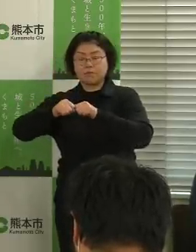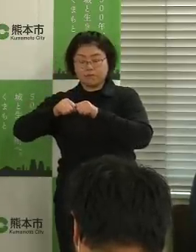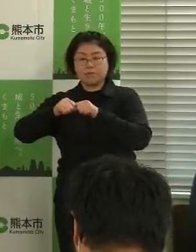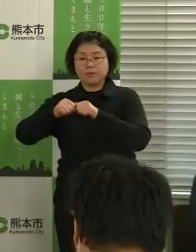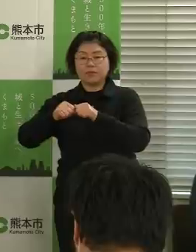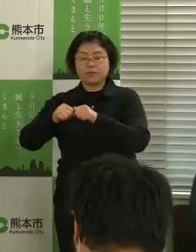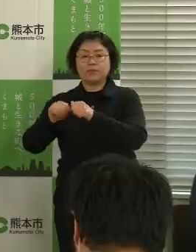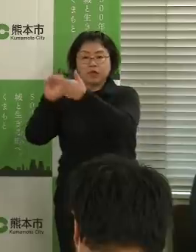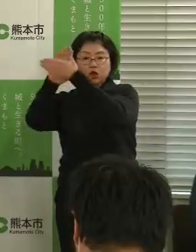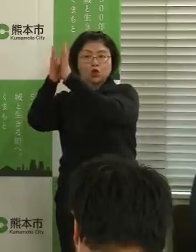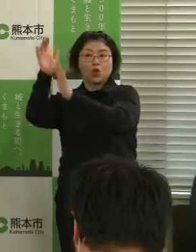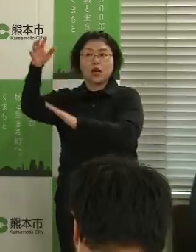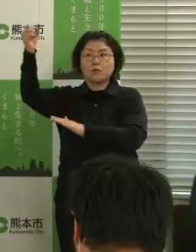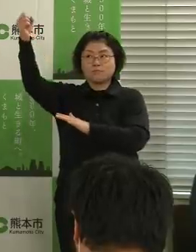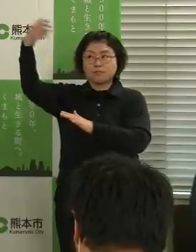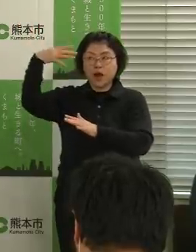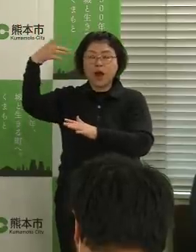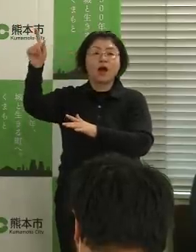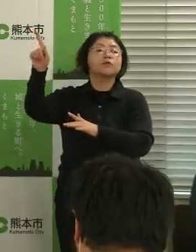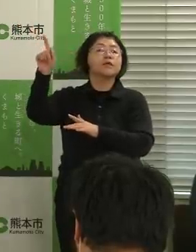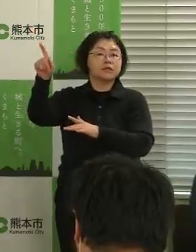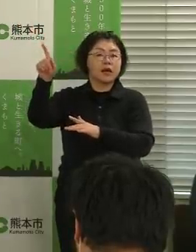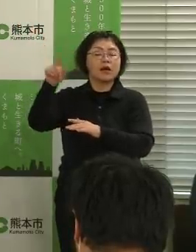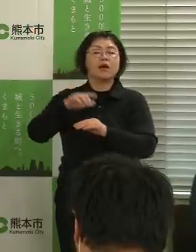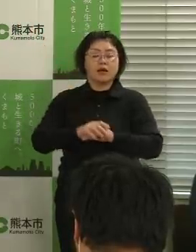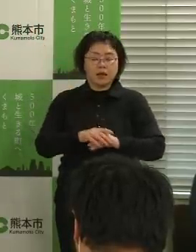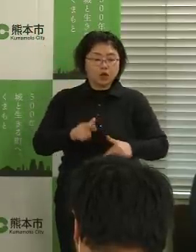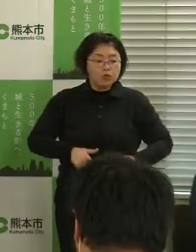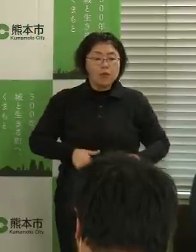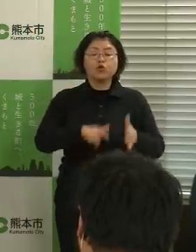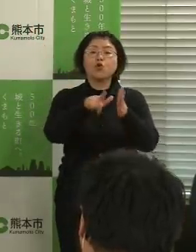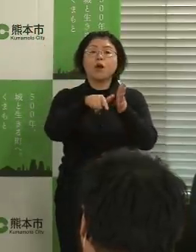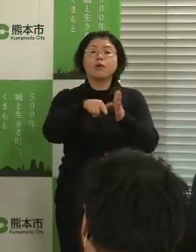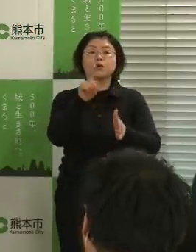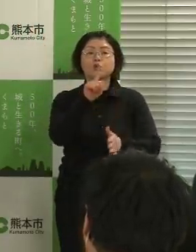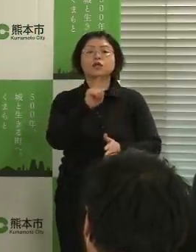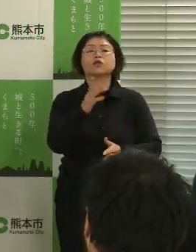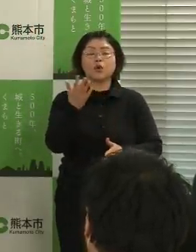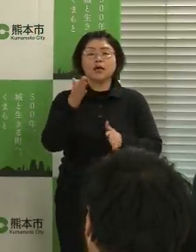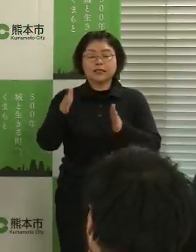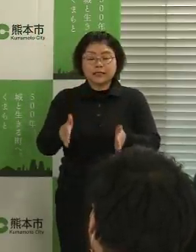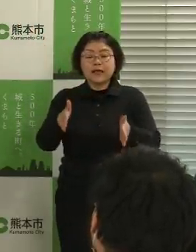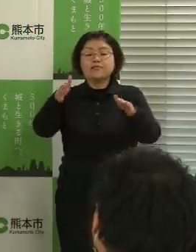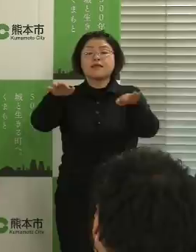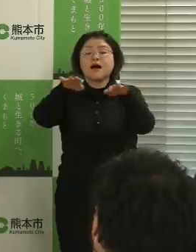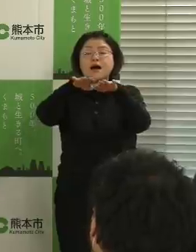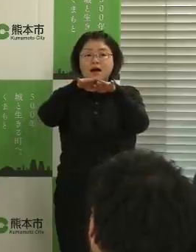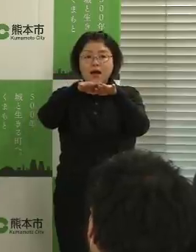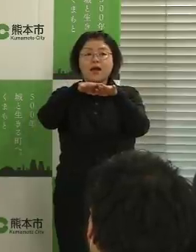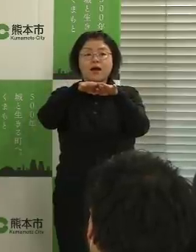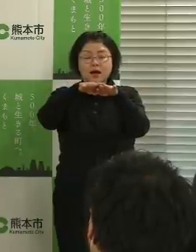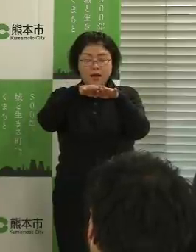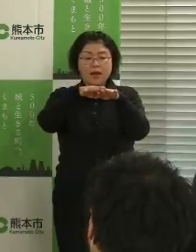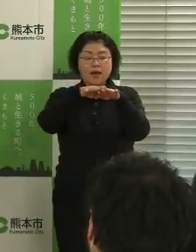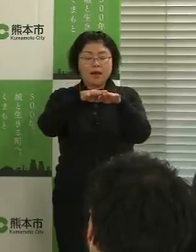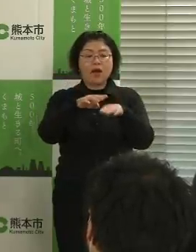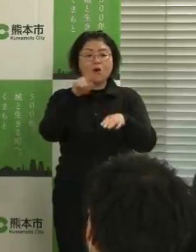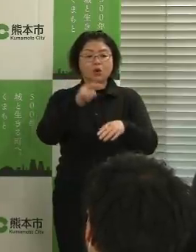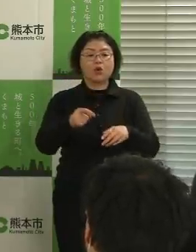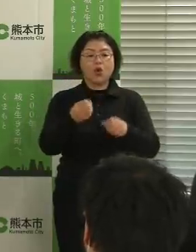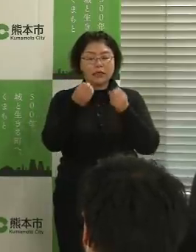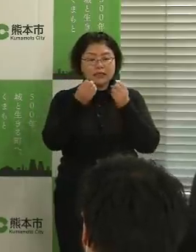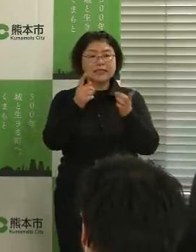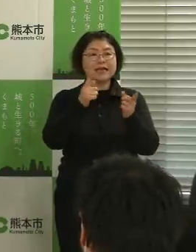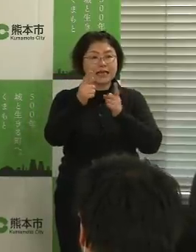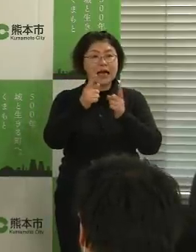本市の方ではそういうセンターとか ってい う のを、あのセンターといいますかですね、今あの新型コロナに、